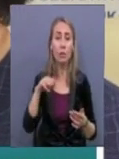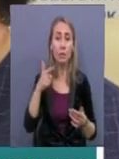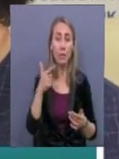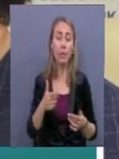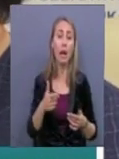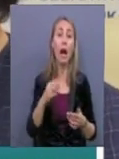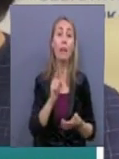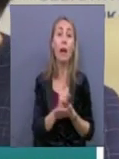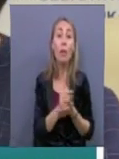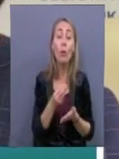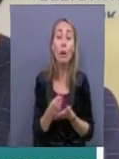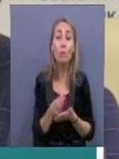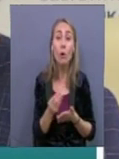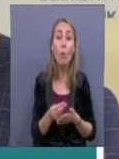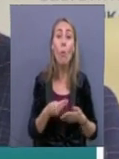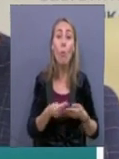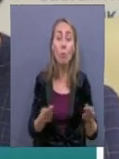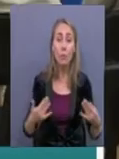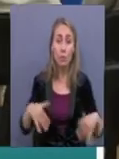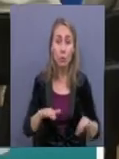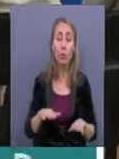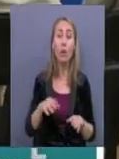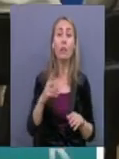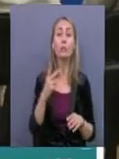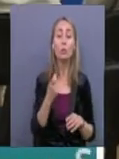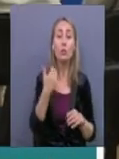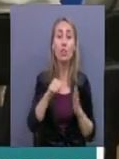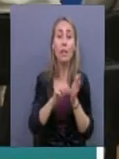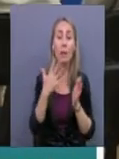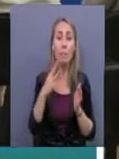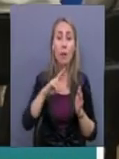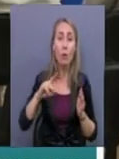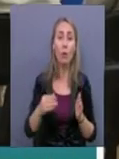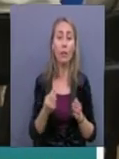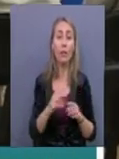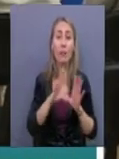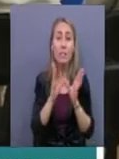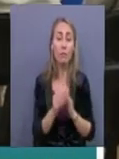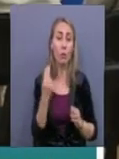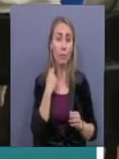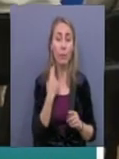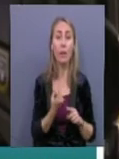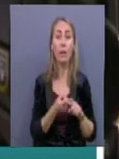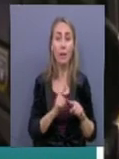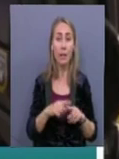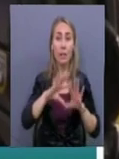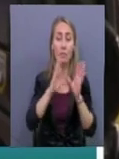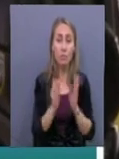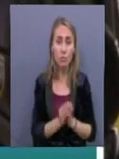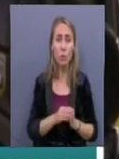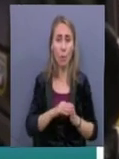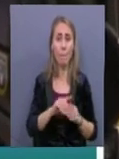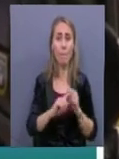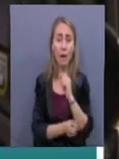теңге көлеміндегі негізгі қарызды өтеді. Бұл елде жүргізілген 4-ші салықтық рақымшылық. 2011 және 2015